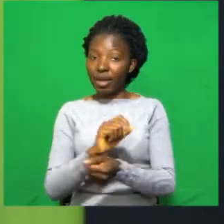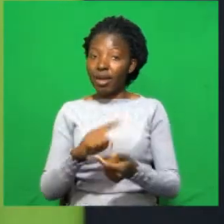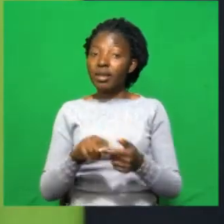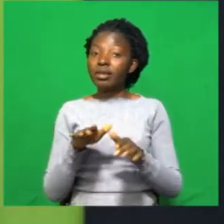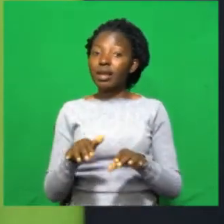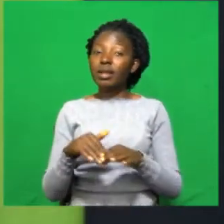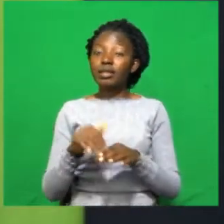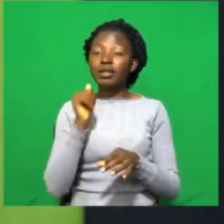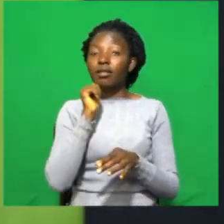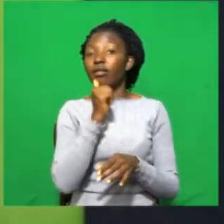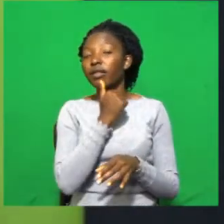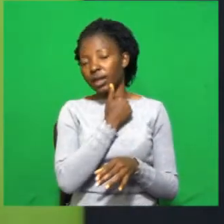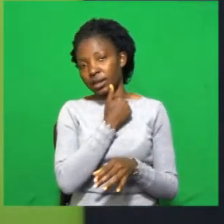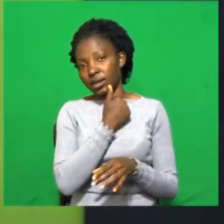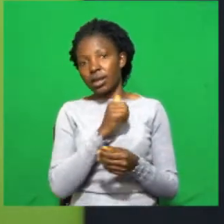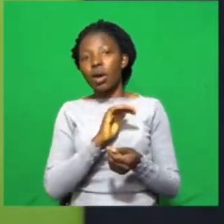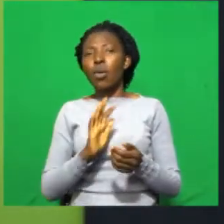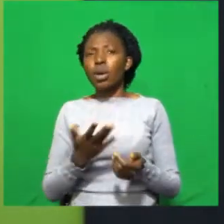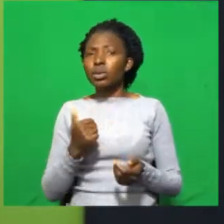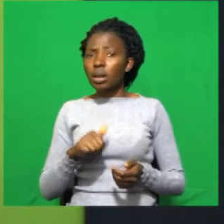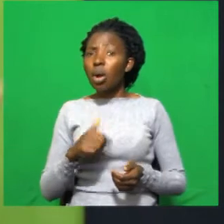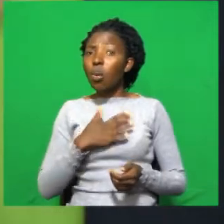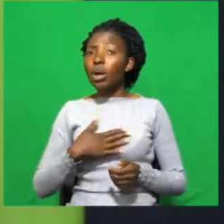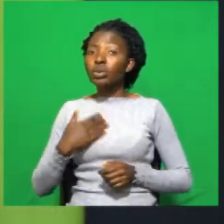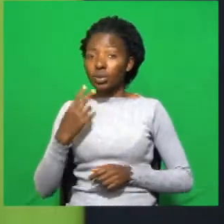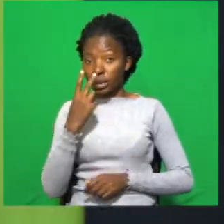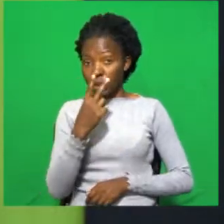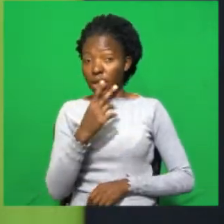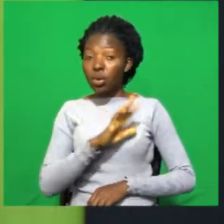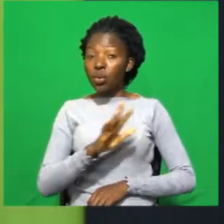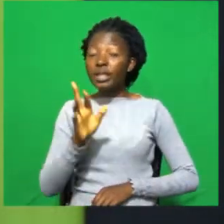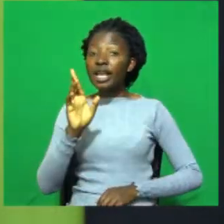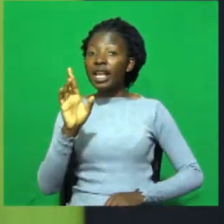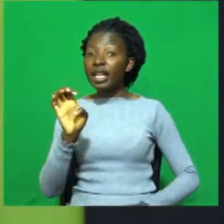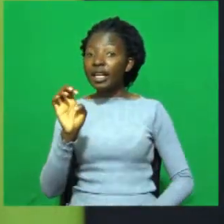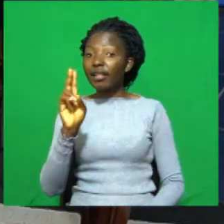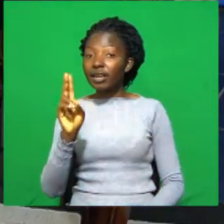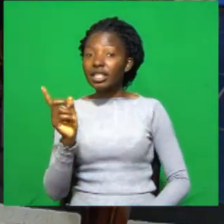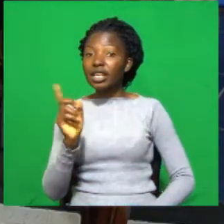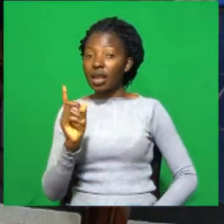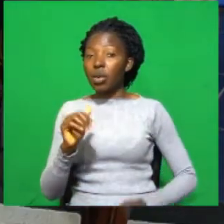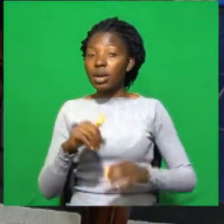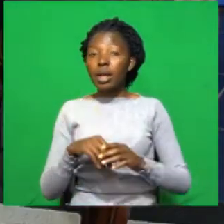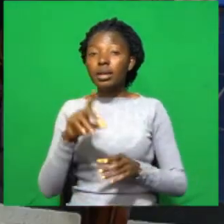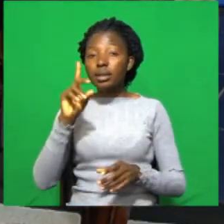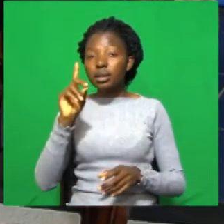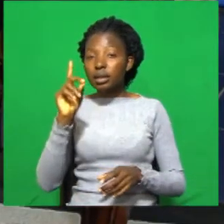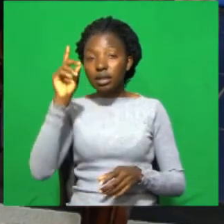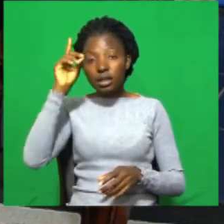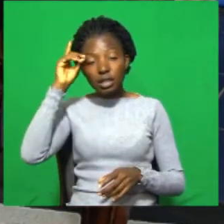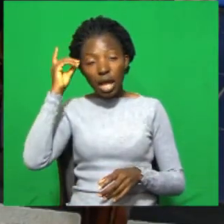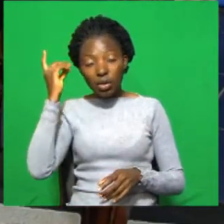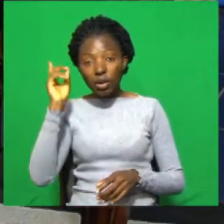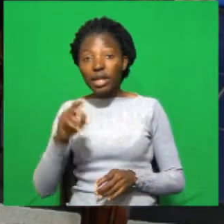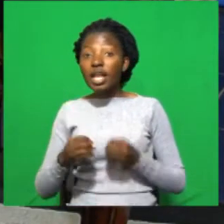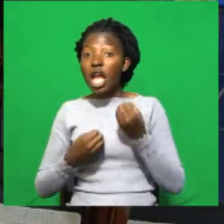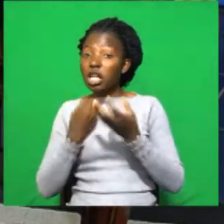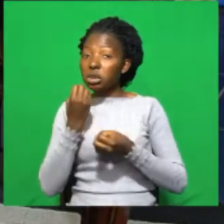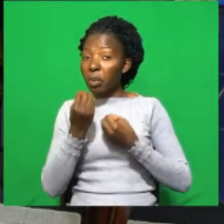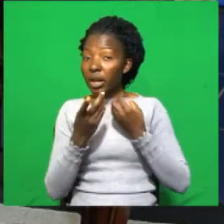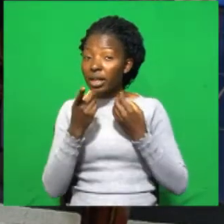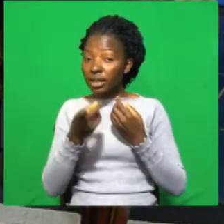munhoroondo vateereri. Patauda kuti tione haasi zvakazarurwa chete pastor naDaniel vanotsanangudza